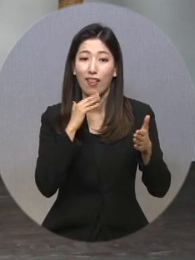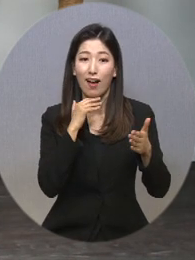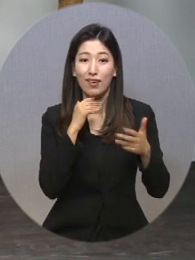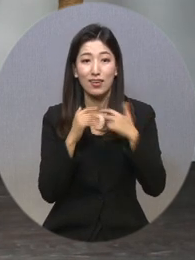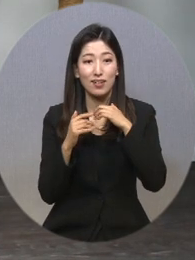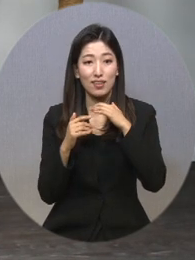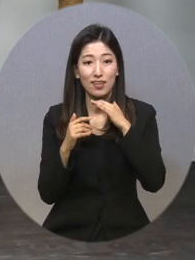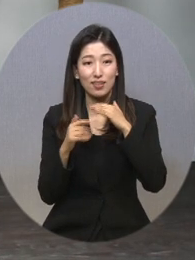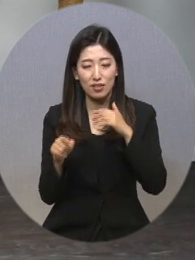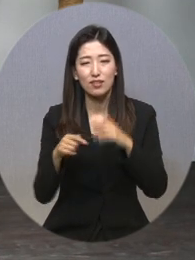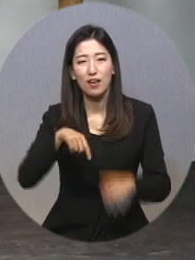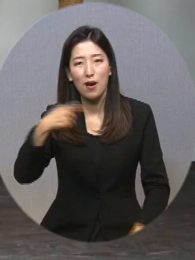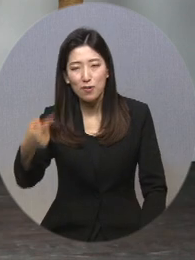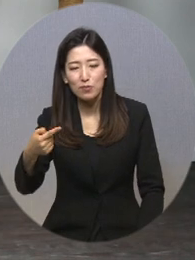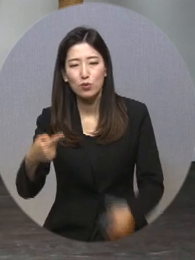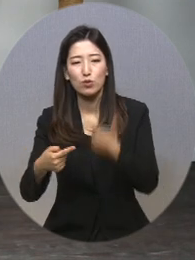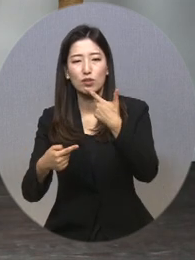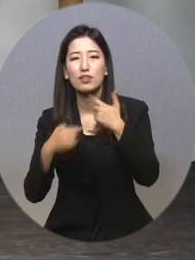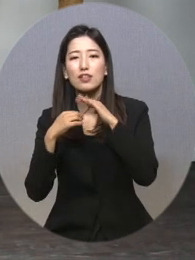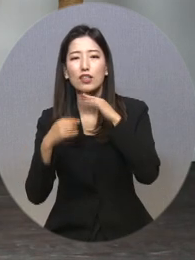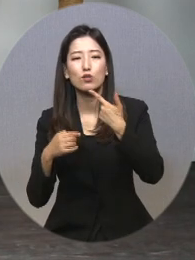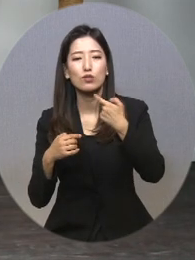79세까지를 중년이라고 합니다.